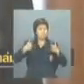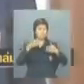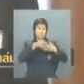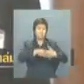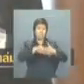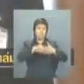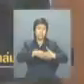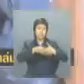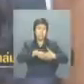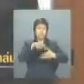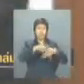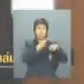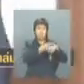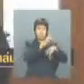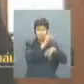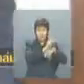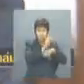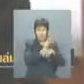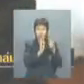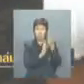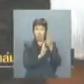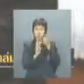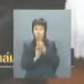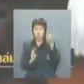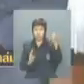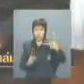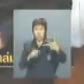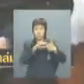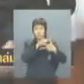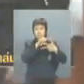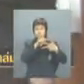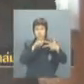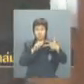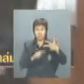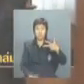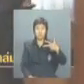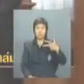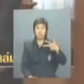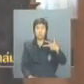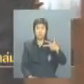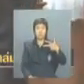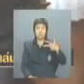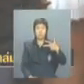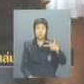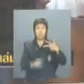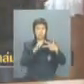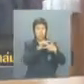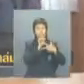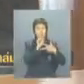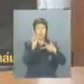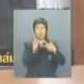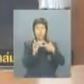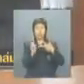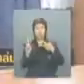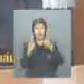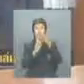ราษฎรนายเจริญจันโกมลและนายวิสุทธิ์ชัยนรุณว่าที่รองประธานสภาผู้แทนราษฎรคนที่1และคนที่2